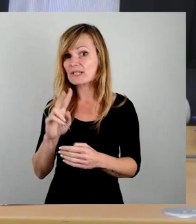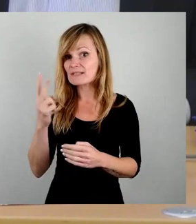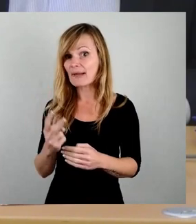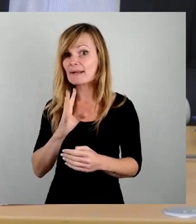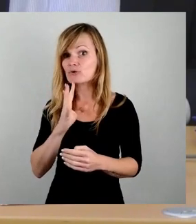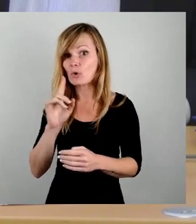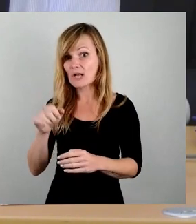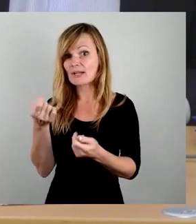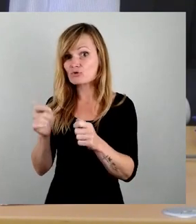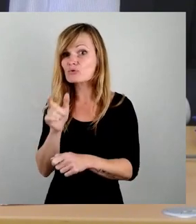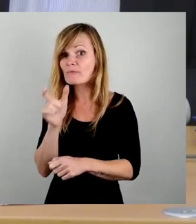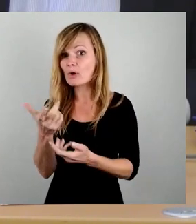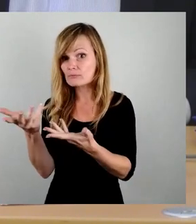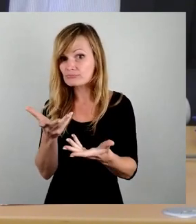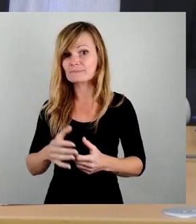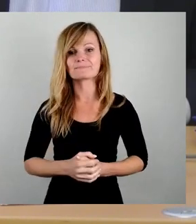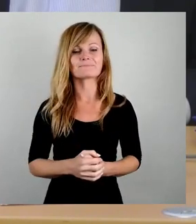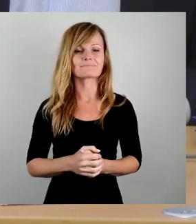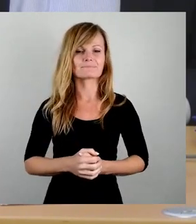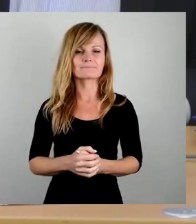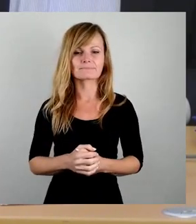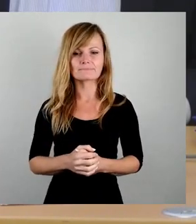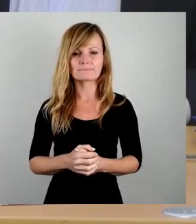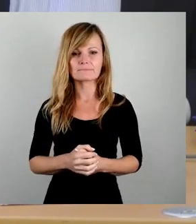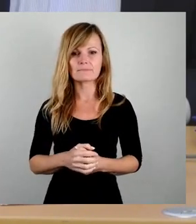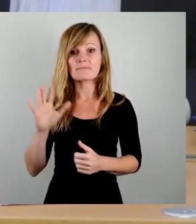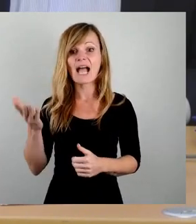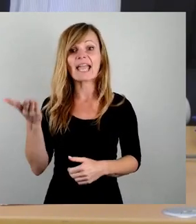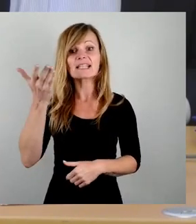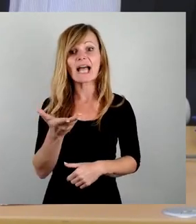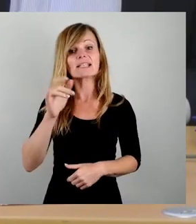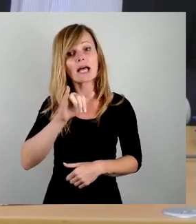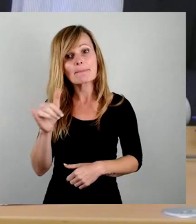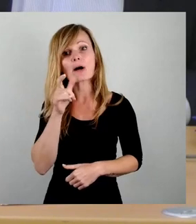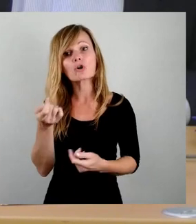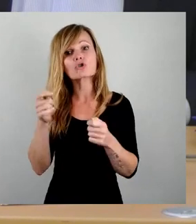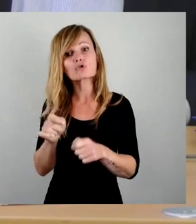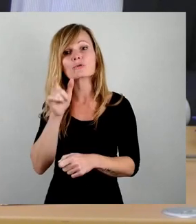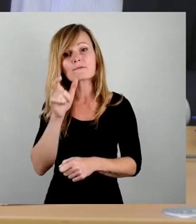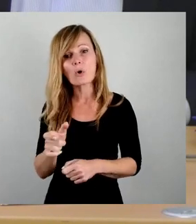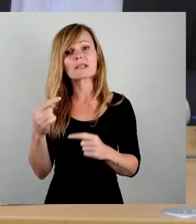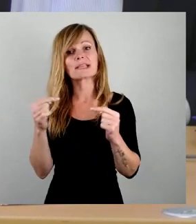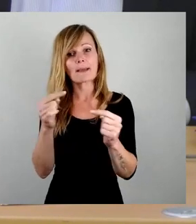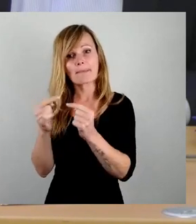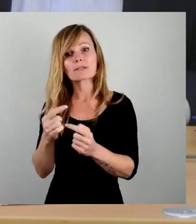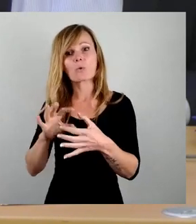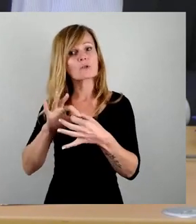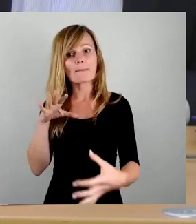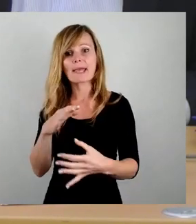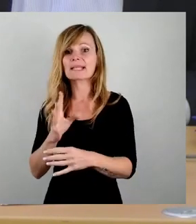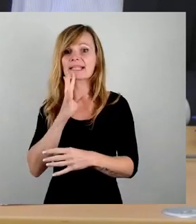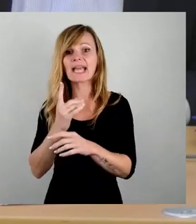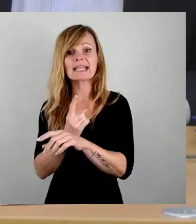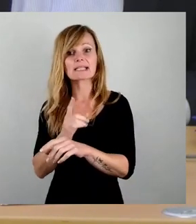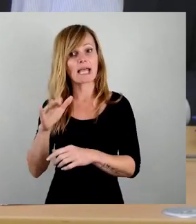wünscht. Nee, der Einreicher hat immer ein Schlusswort bei jeder Debatte, völlig unabhängig von der sonstigen Redezeit. Nein,